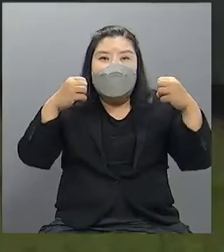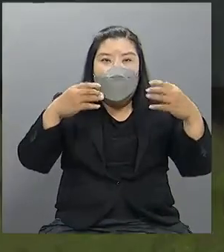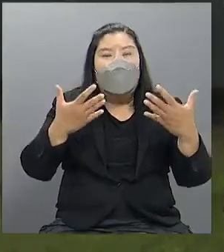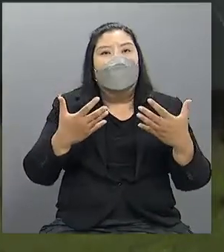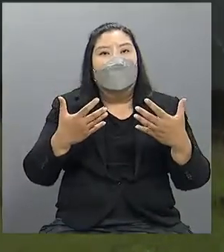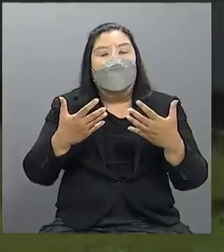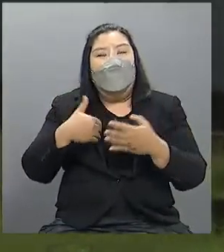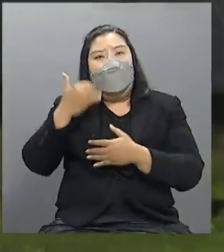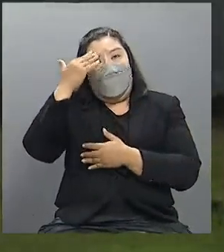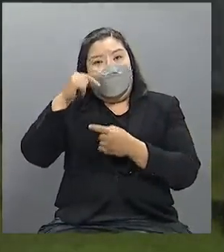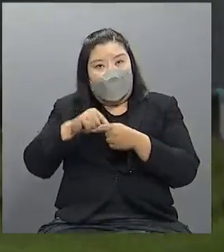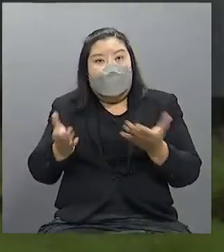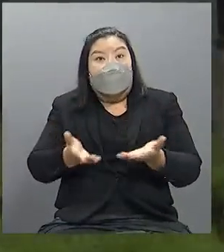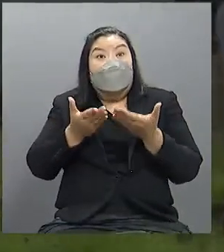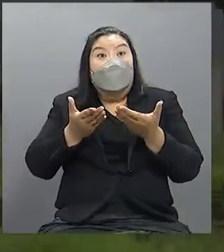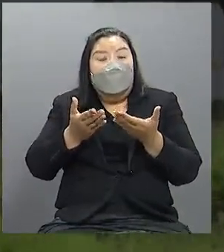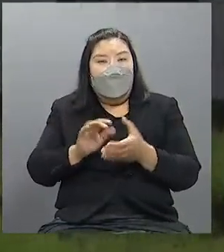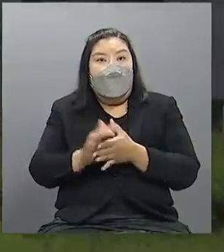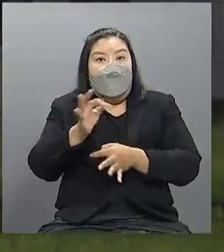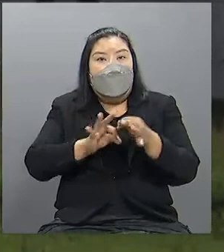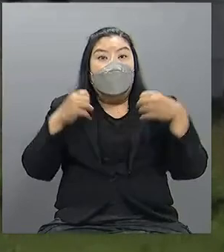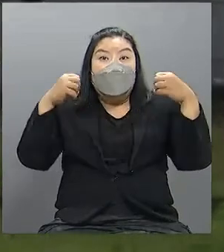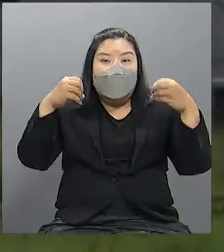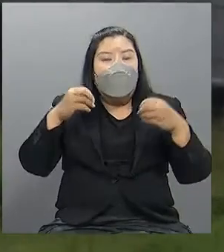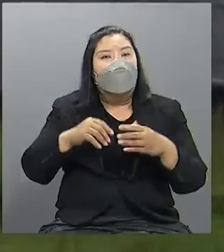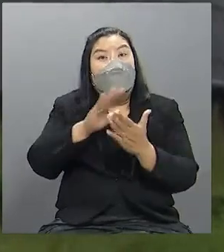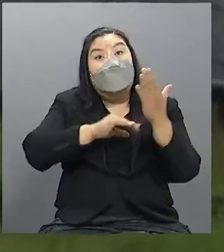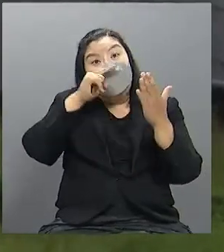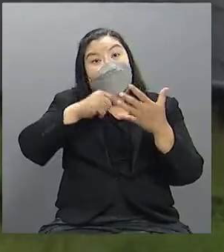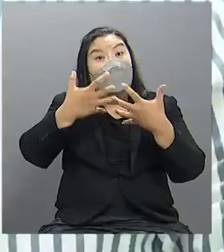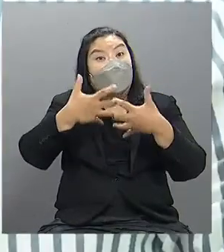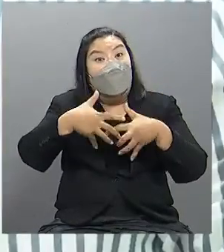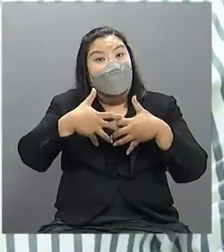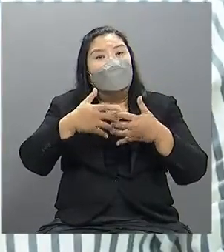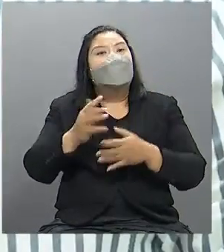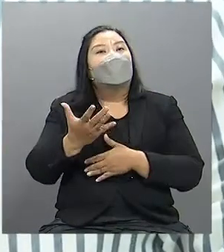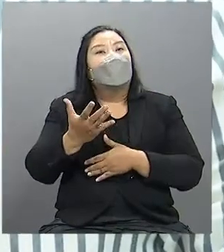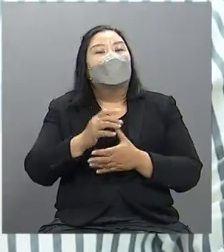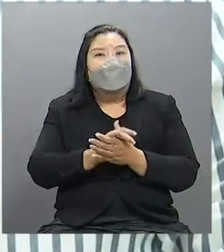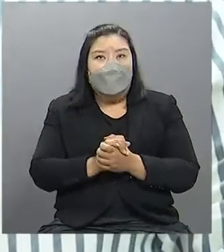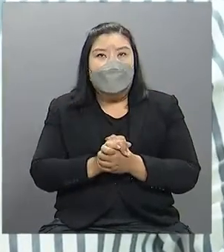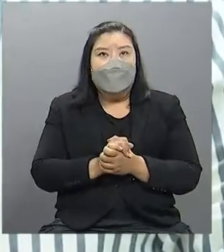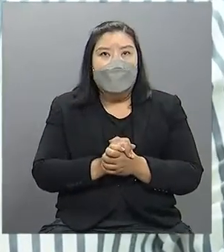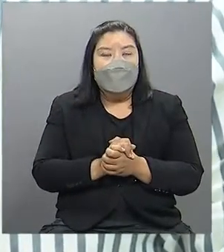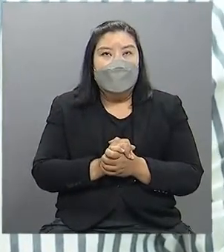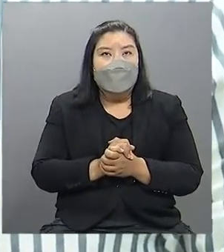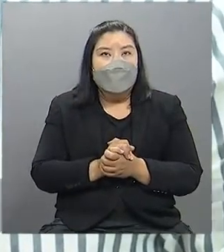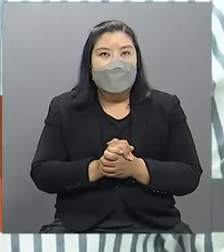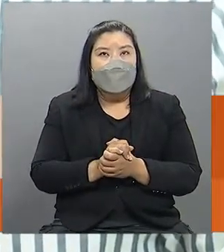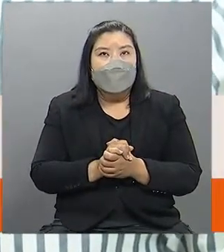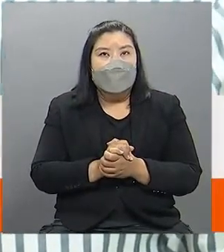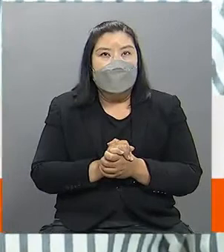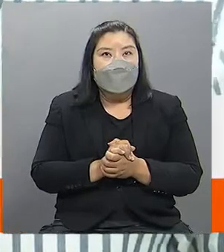งเสริมพลังงานทดแทนที่มีอยู่ทั่วประเทศ ที่จะให้เราเข้าไปบิดดิ้งกับพวกโรงไฟฟ้าชุมชนที่เขามีการใ